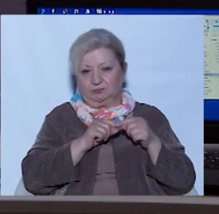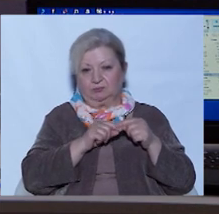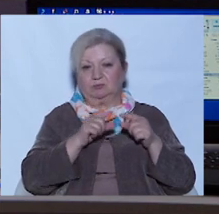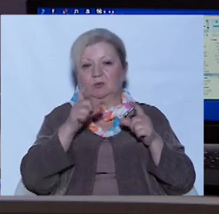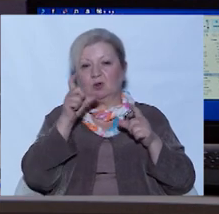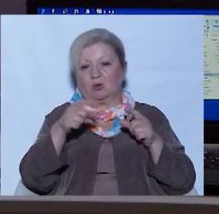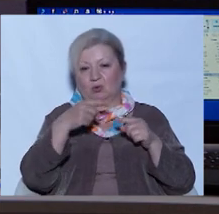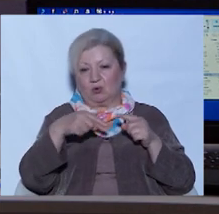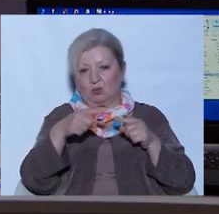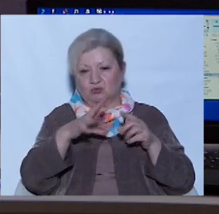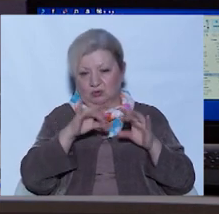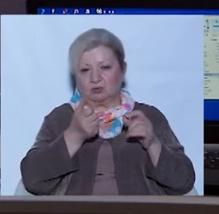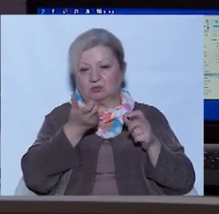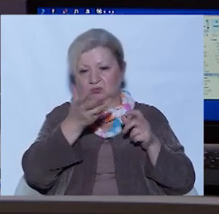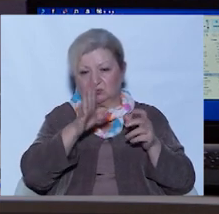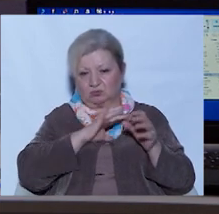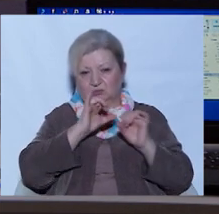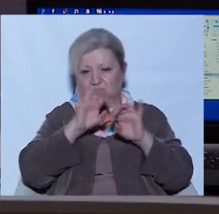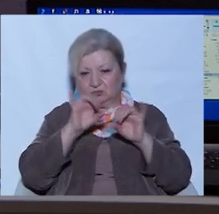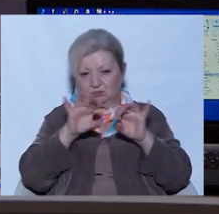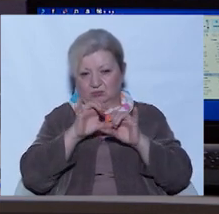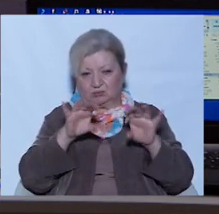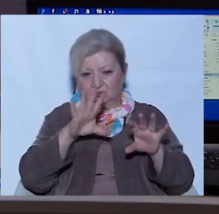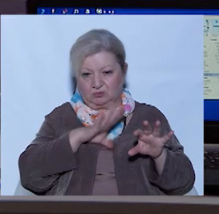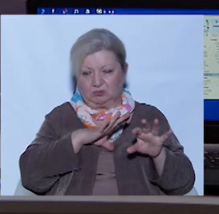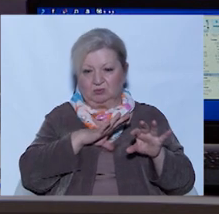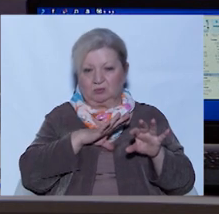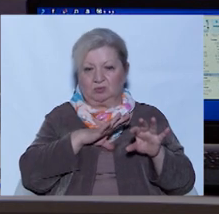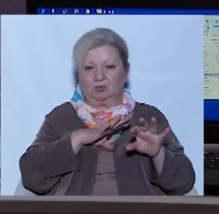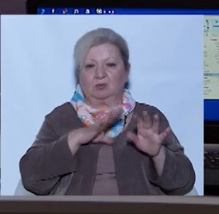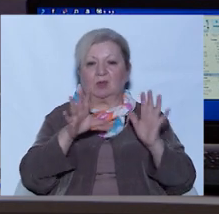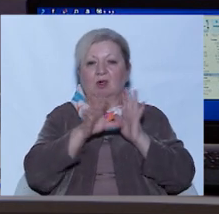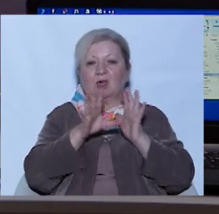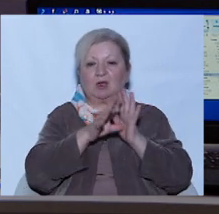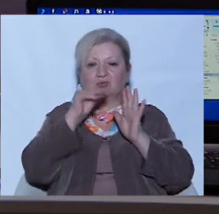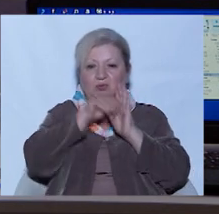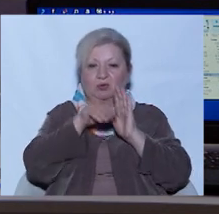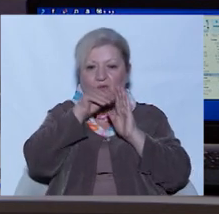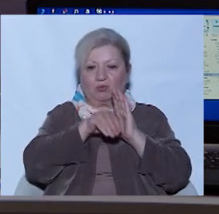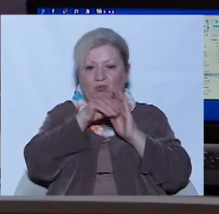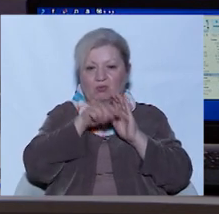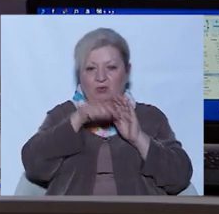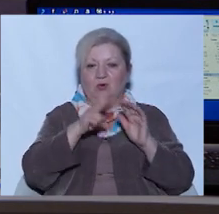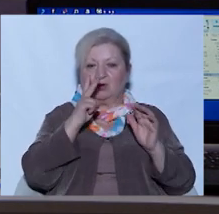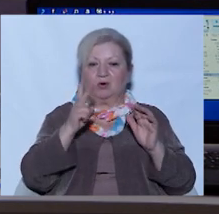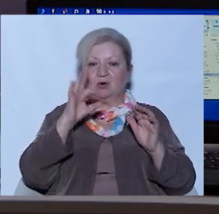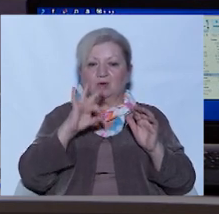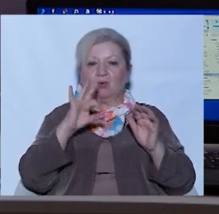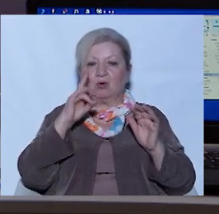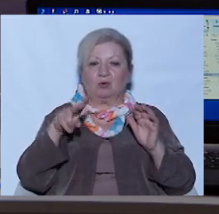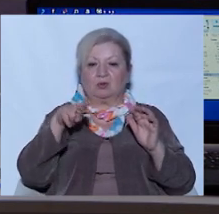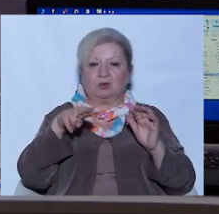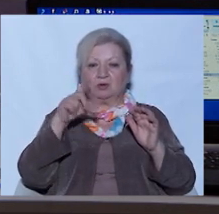კოჭა, უკვე ჩვენ არა ერთხელ ვისაუბრეთ, აღარ გვინდა ახსნა. ელექტროტევადობა, კონდენსატორი,